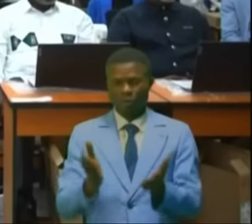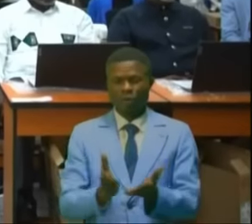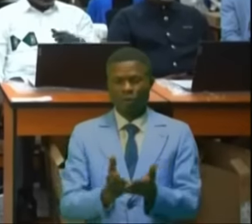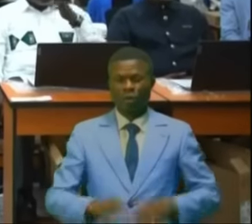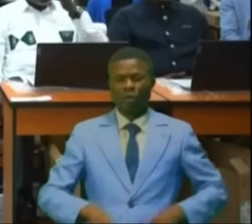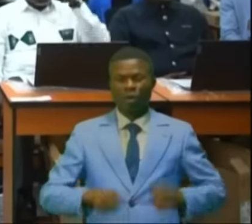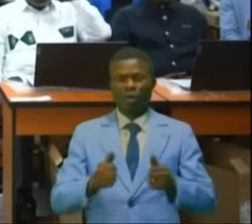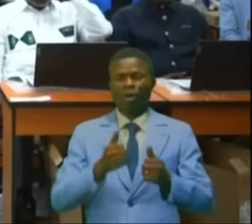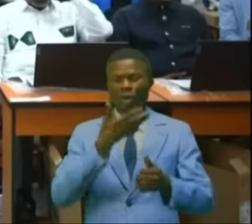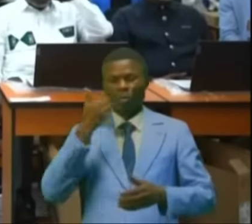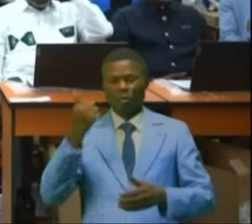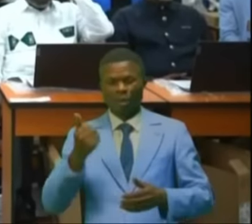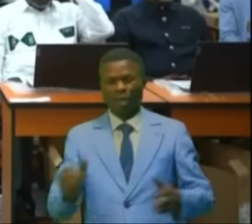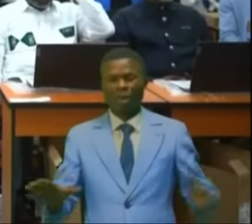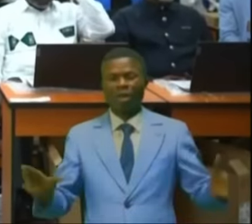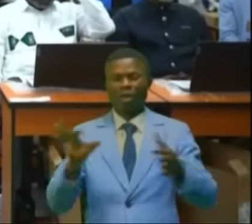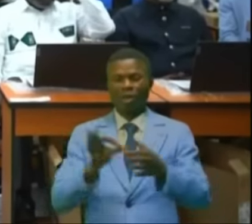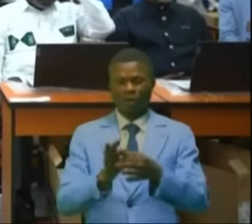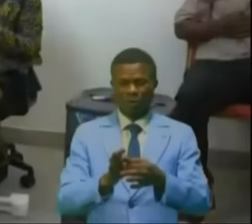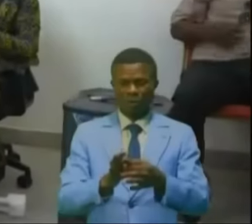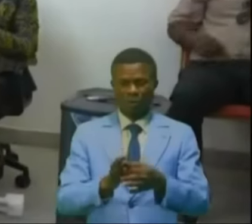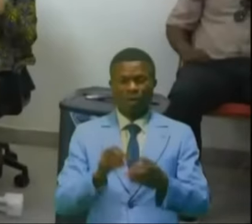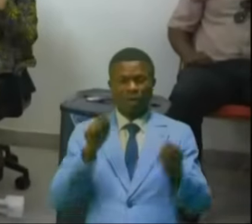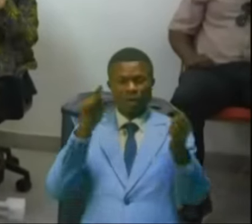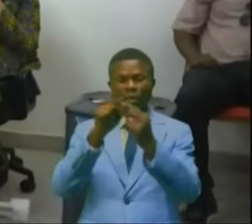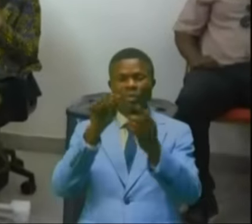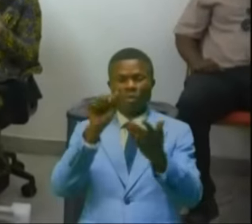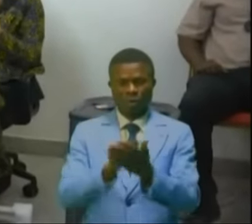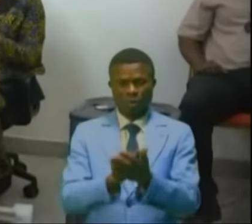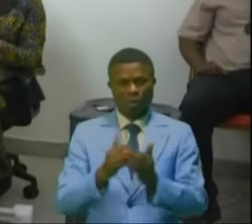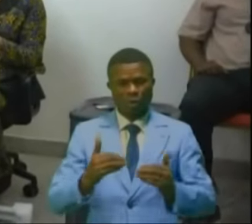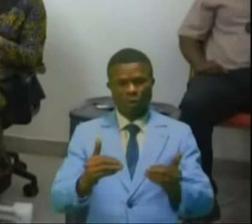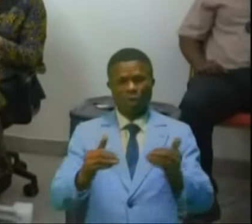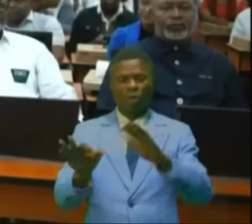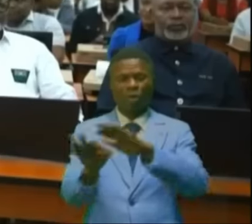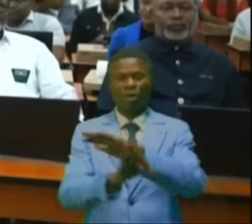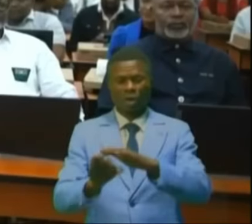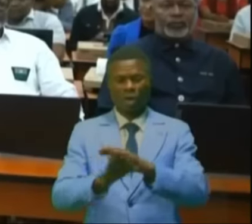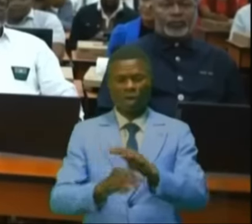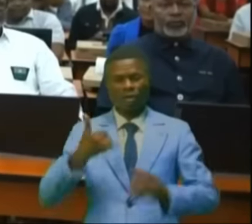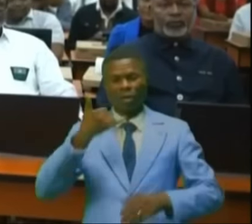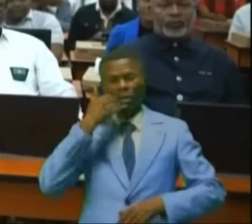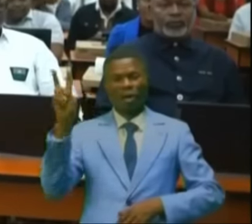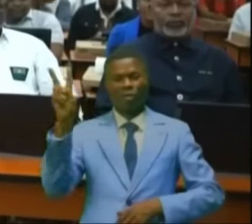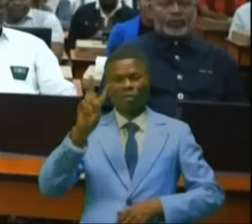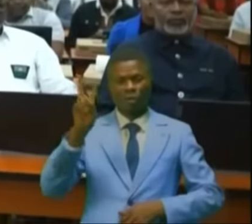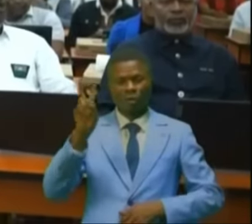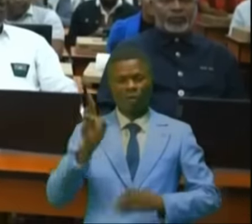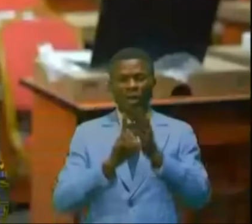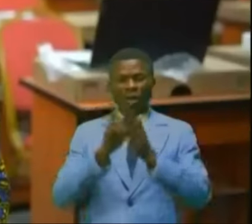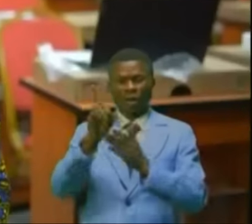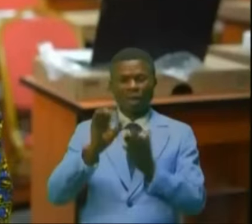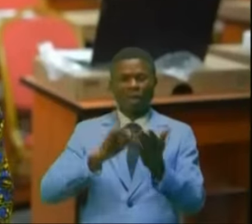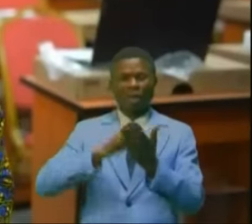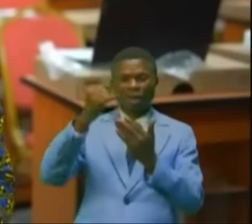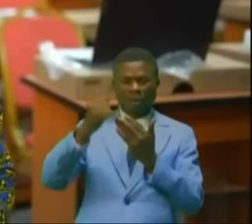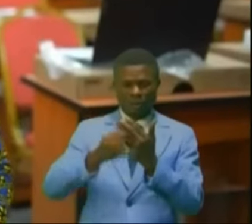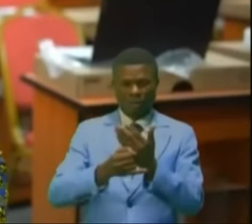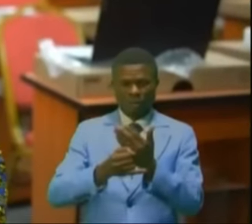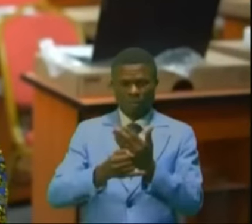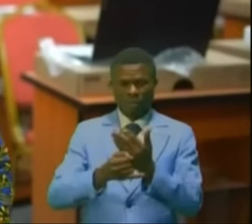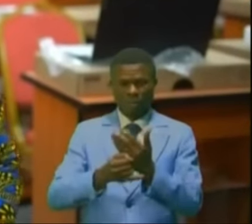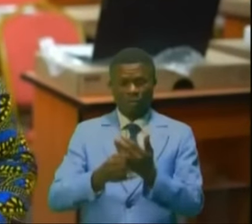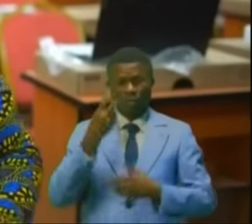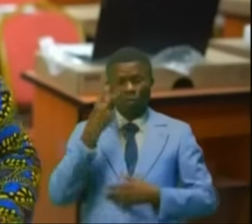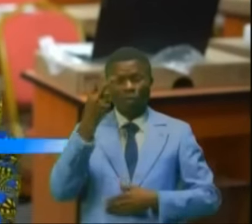vies grâce à la connectivité, c'est cet objectif que poursuit la Fondation Vodacom qui a développé le projet. Alors